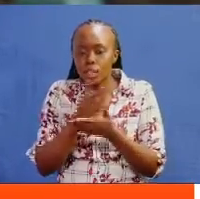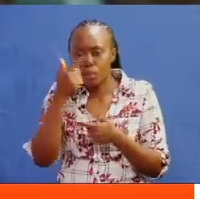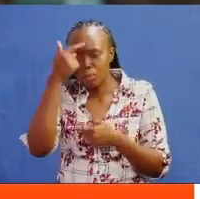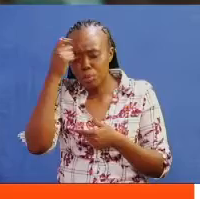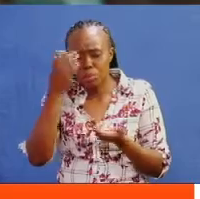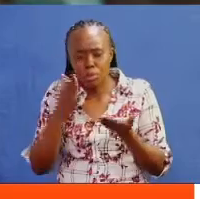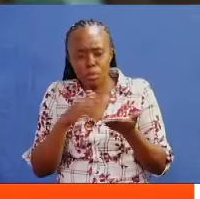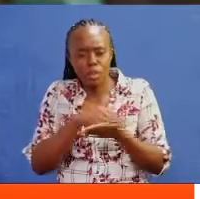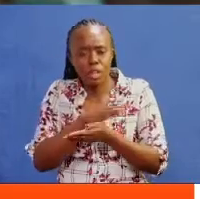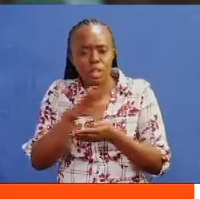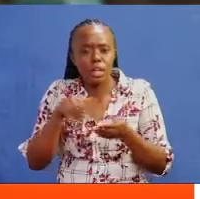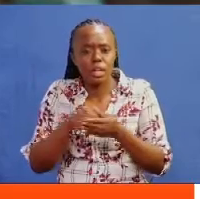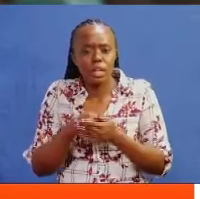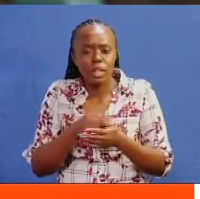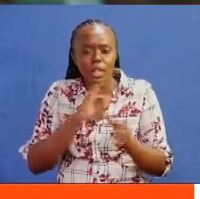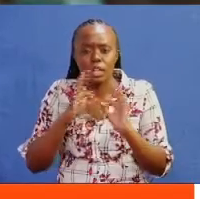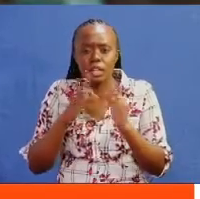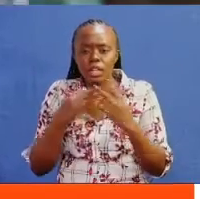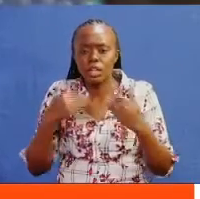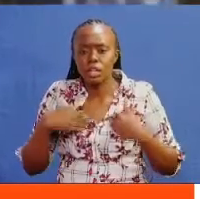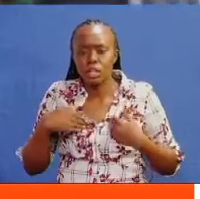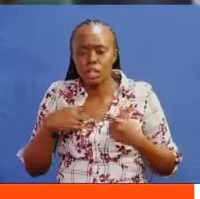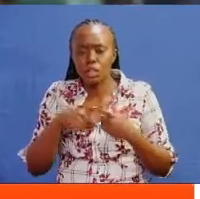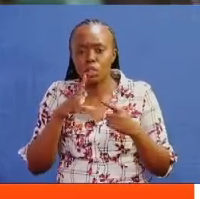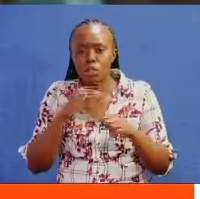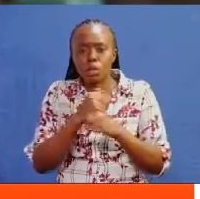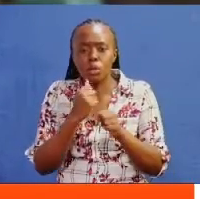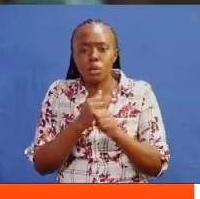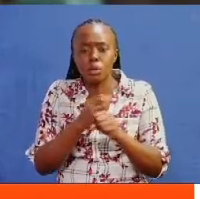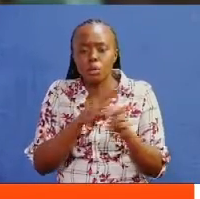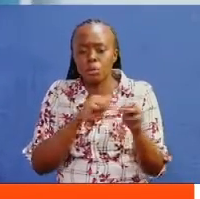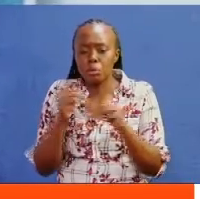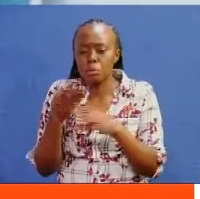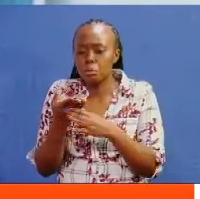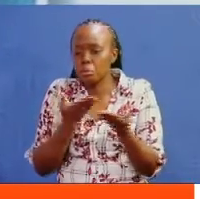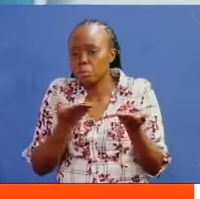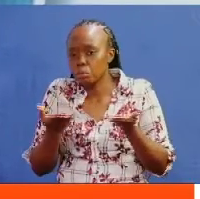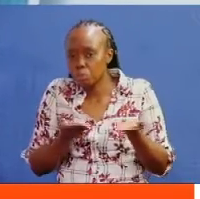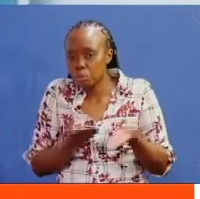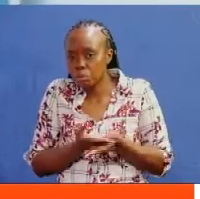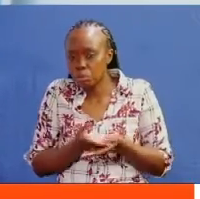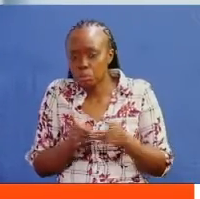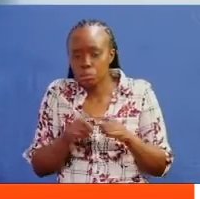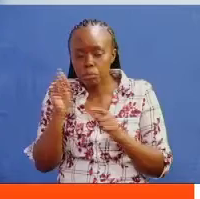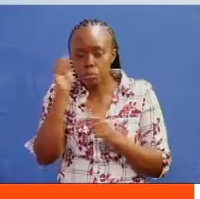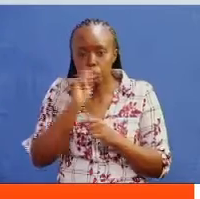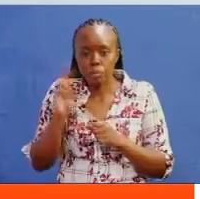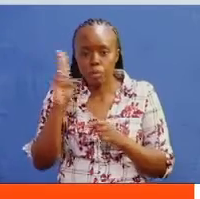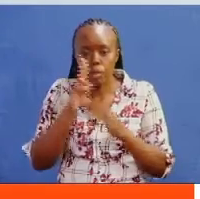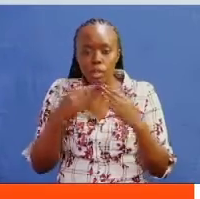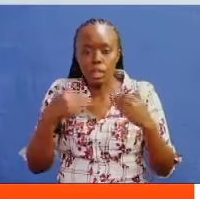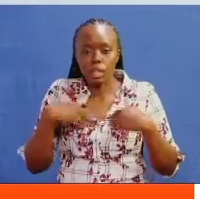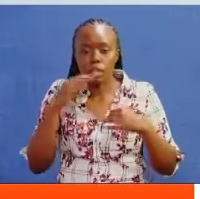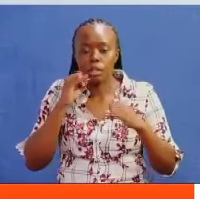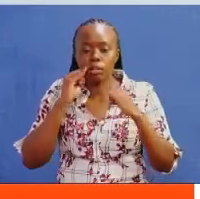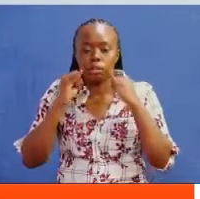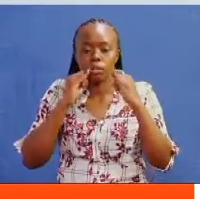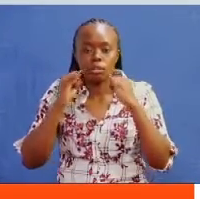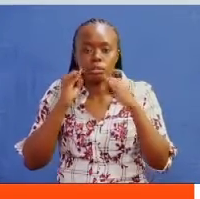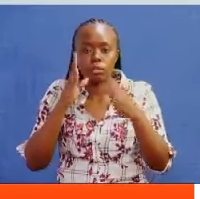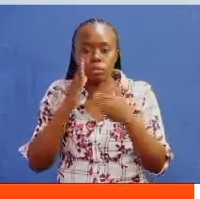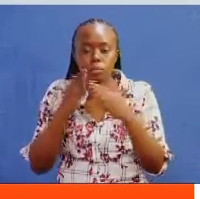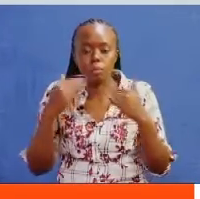hata after all, hata ukikaa na mtengenezaji mtatoa wapi? President Uhuru Kenyatta has announced plans to vaccinate